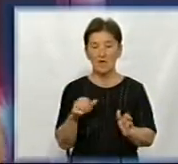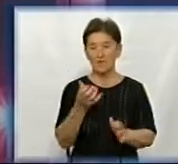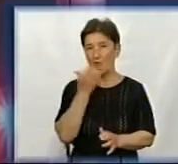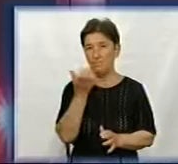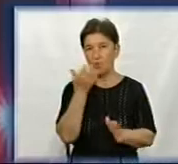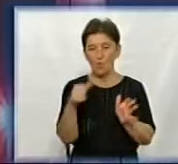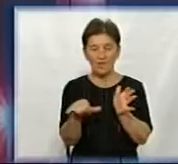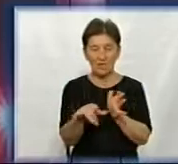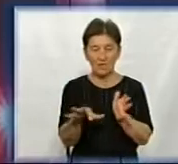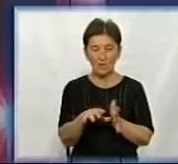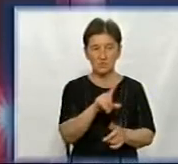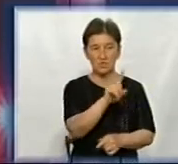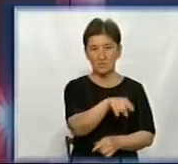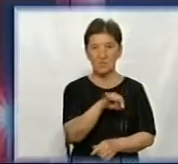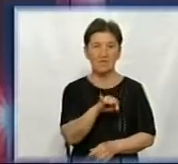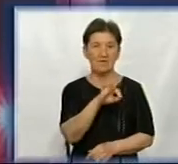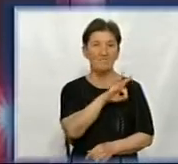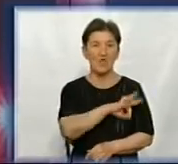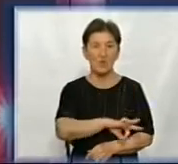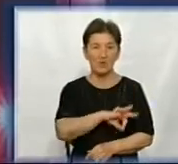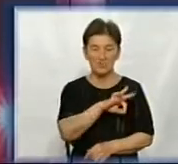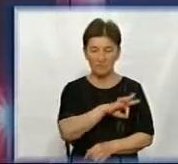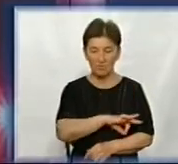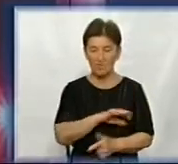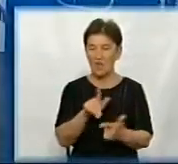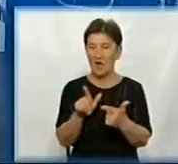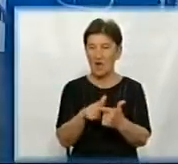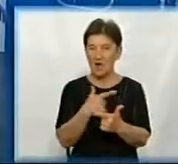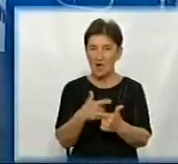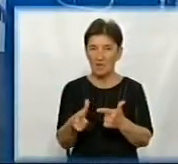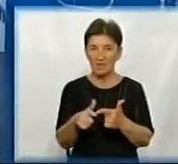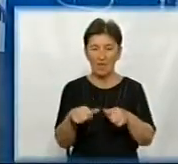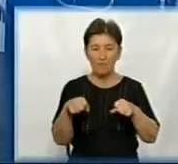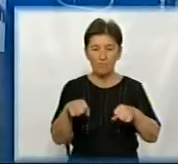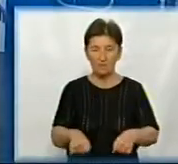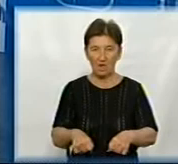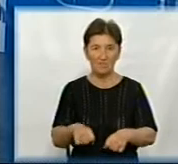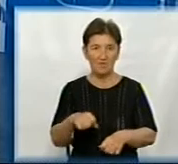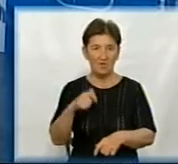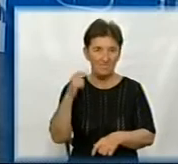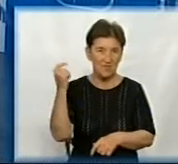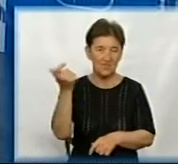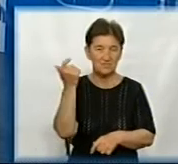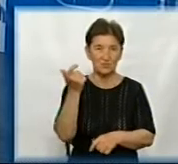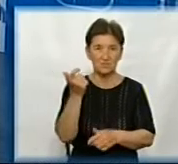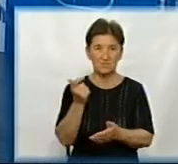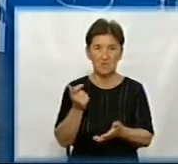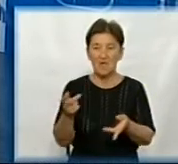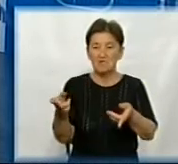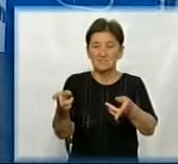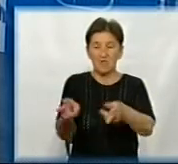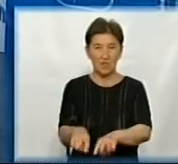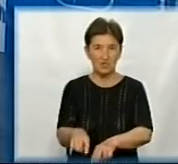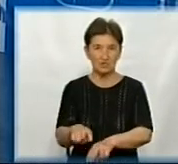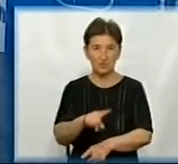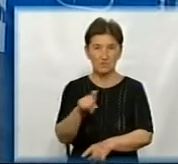яке їх і використовувало в складі ЦМК. Але право власності де-юре, воно належало, залишилось за ТП